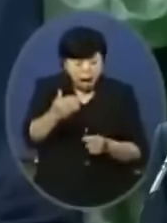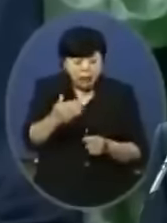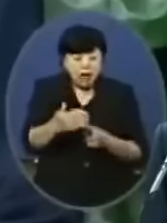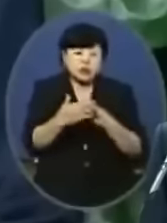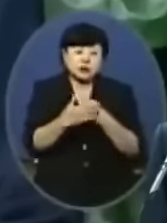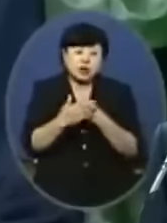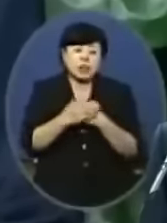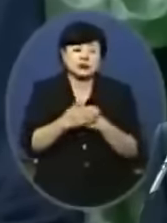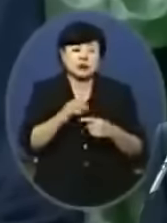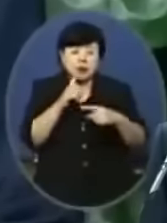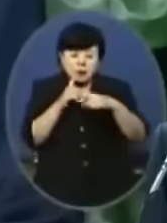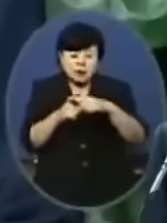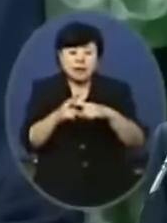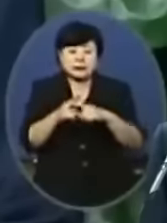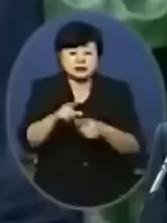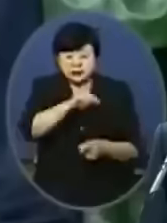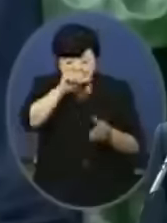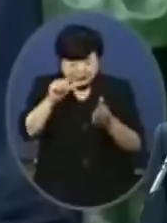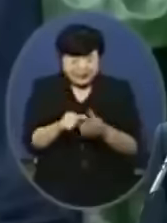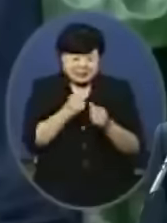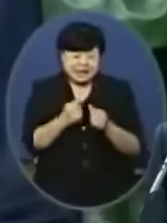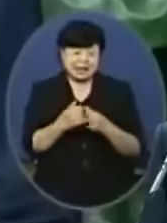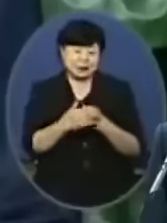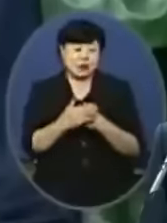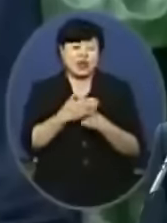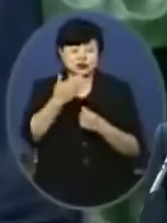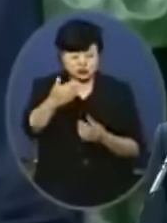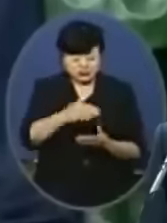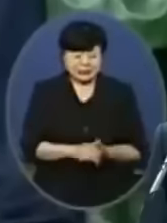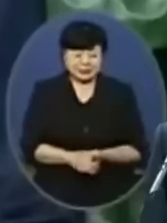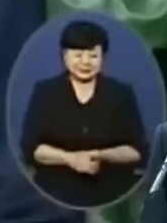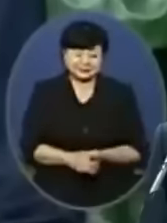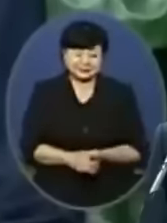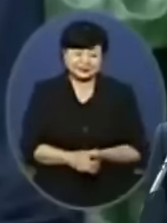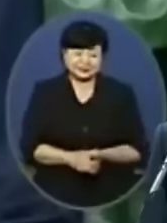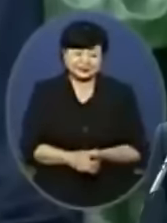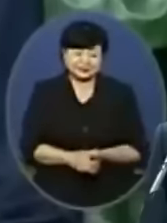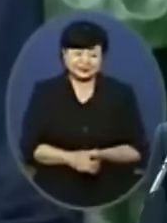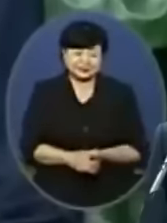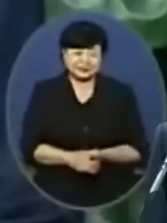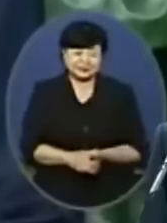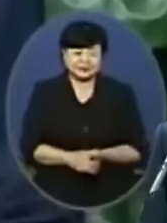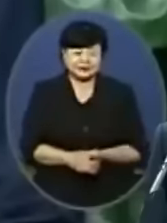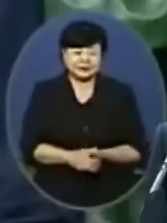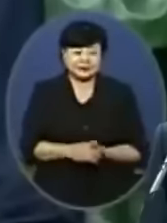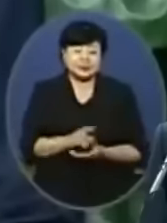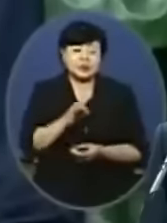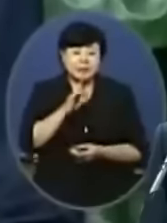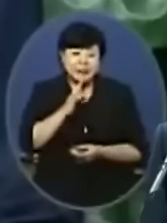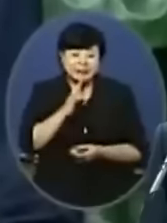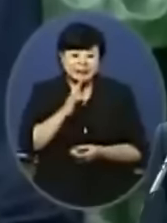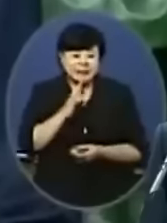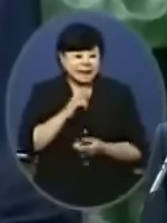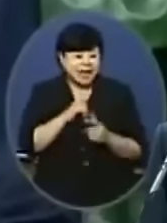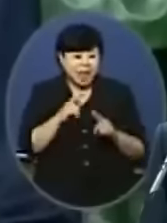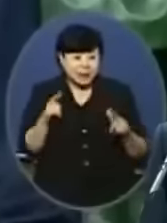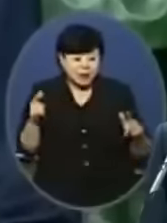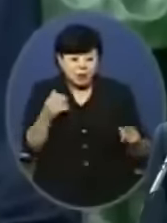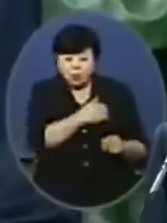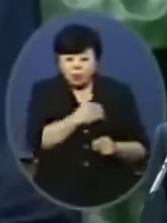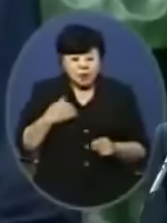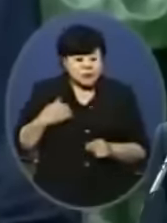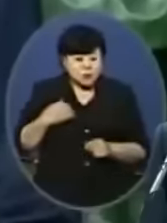있도록 플러스 인생을 살게 주님께서 도와주시는 것입니다. 그것만 하는 것은